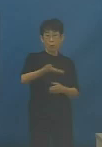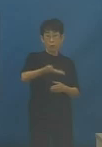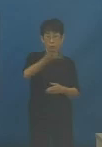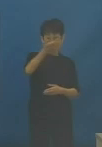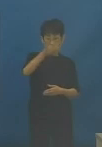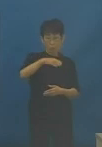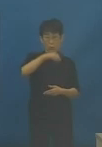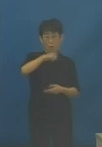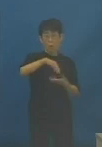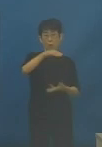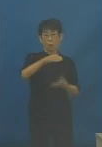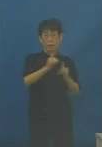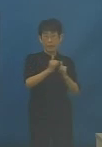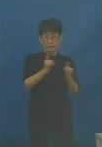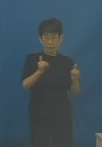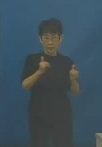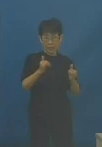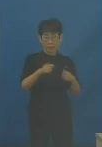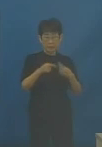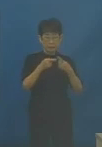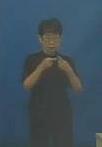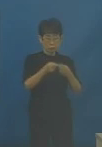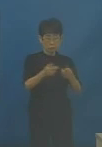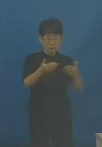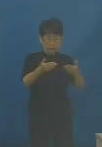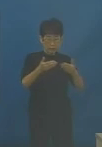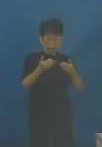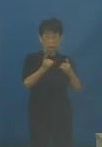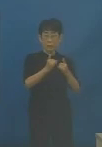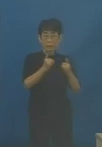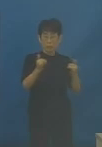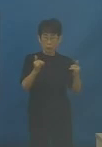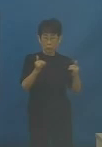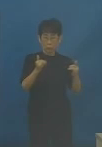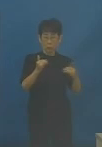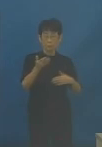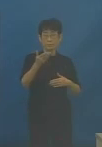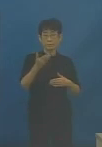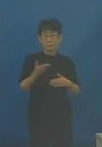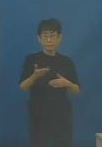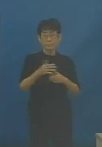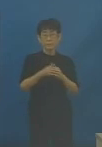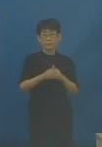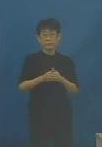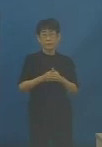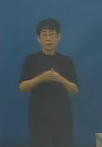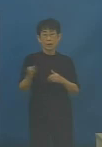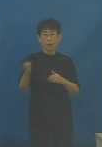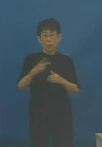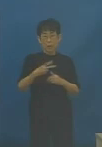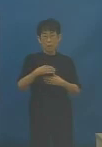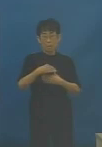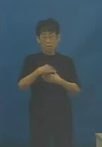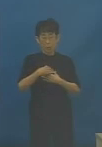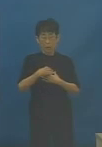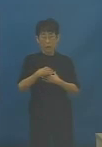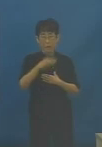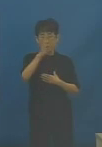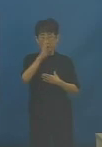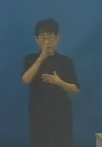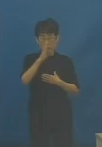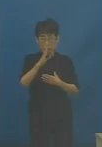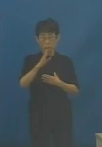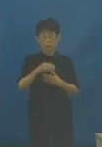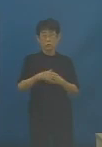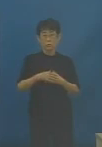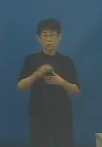齢の方ですとか、入院が必要な方ですとか、それからまあその他まあリスクが高いと思われる方、妊婦の方、まあ、こ